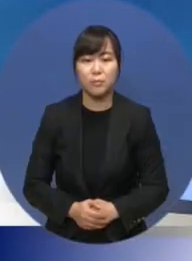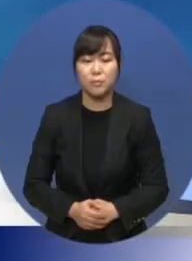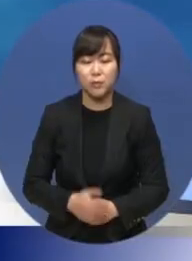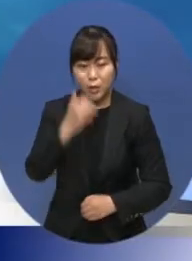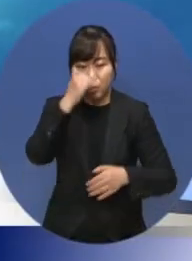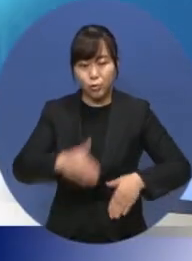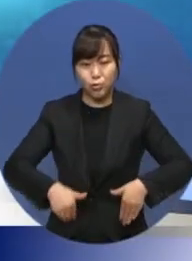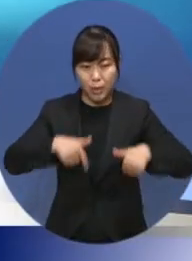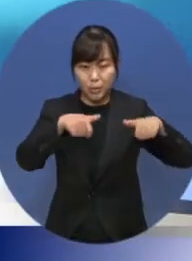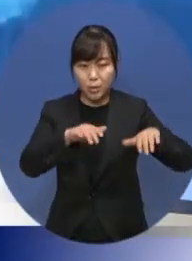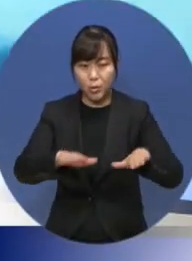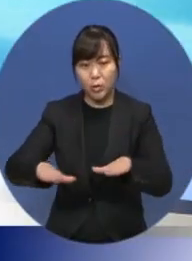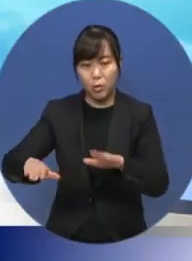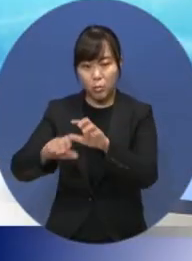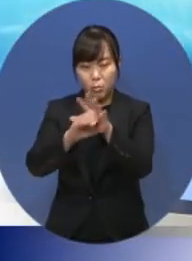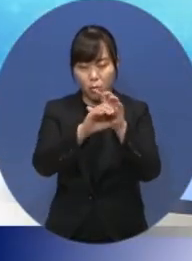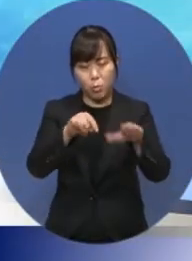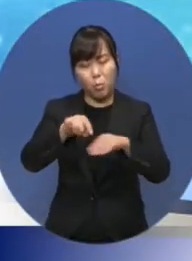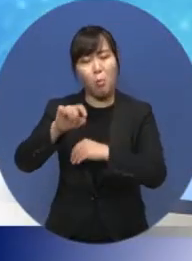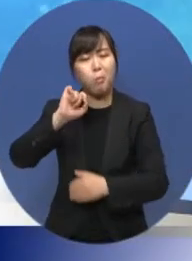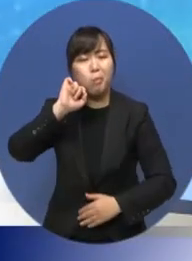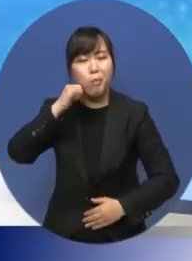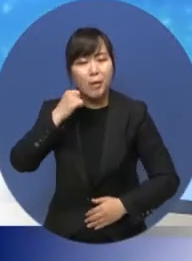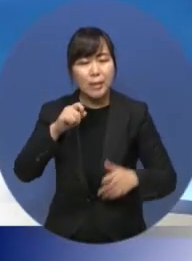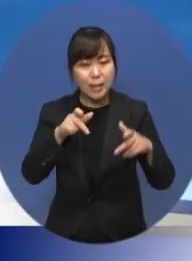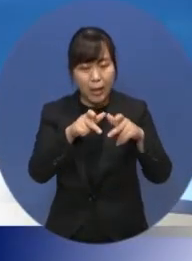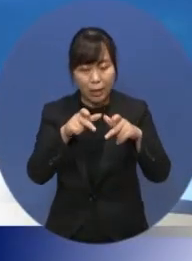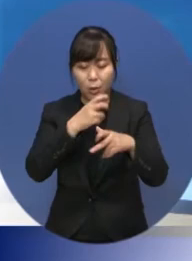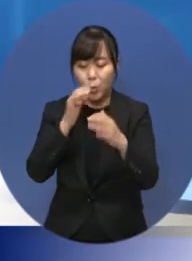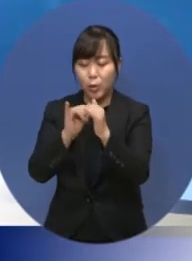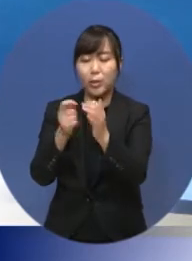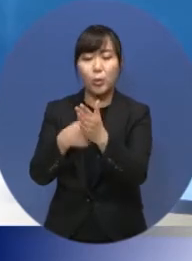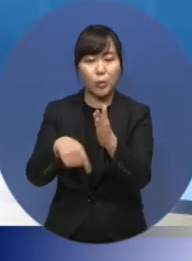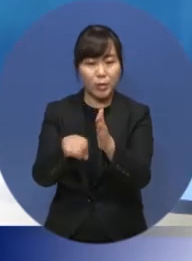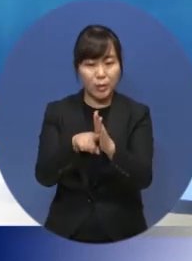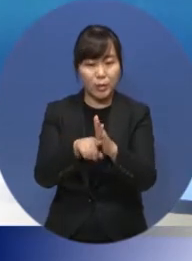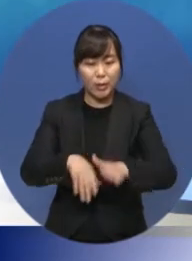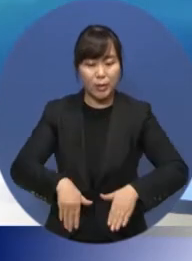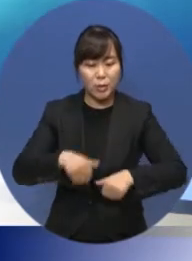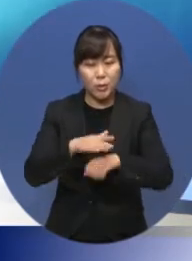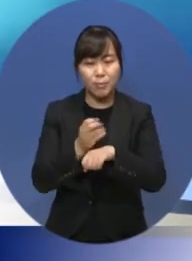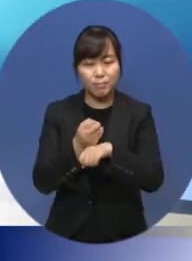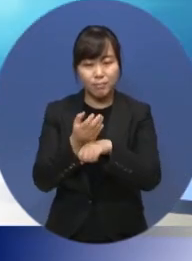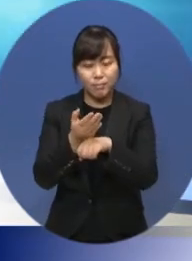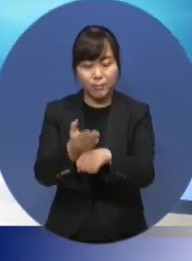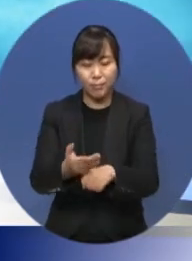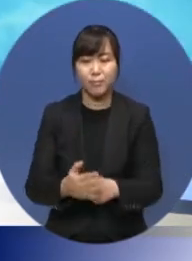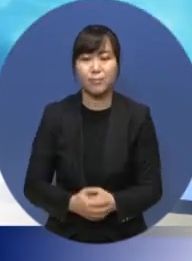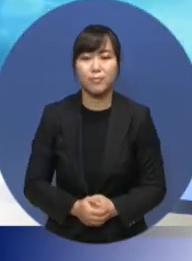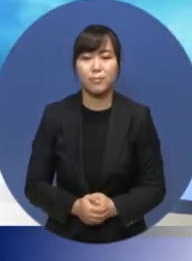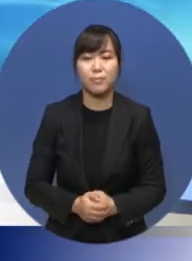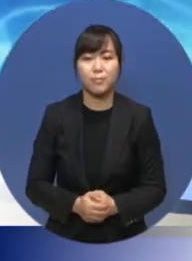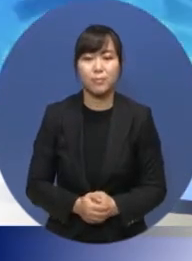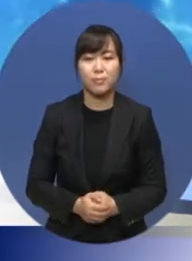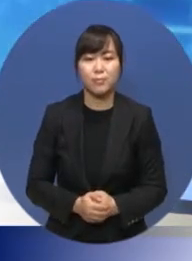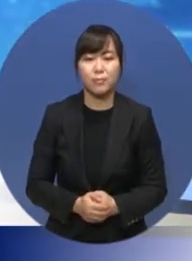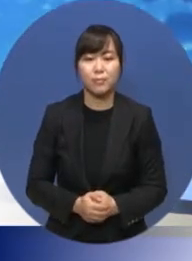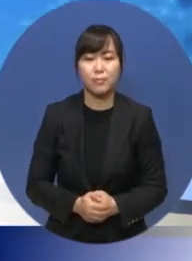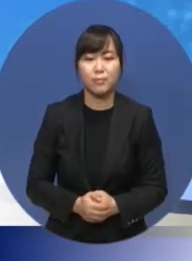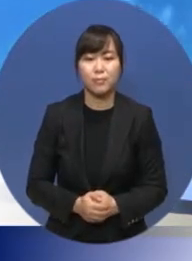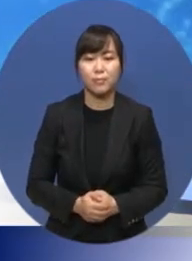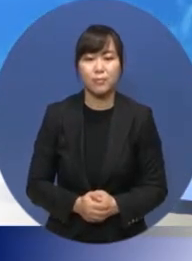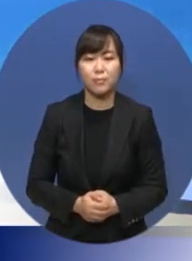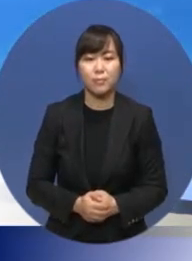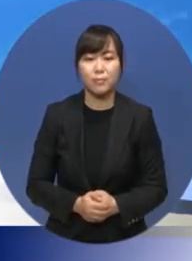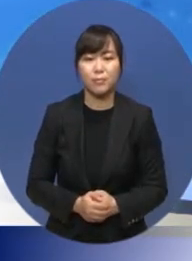충남 서해에서 코로나19로 외출하기 어려운 장애인과 노인들을 위해 따뜻한 손길이 전해졌습니다. 자세한